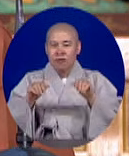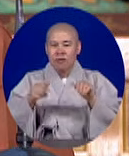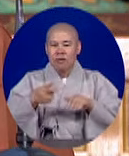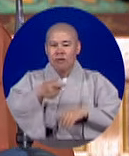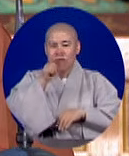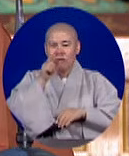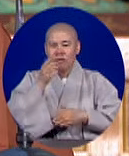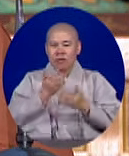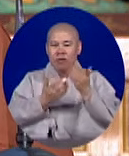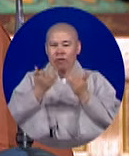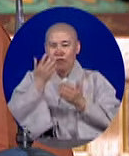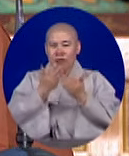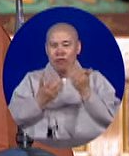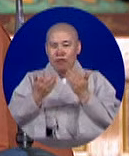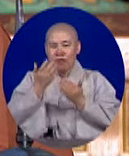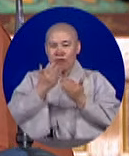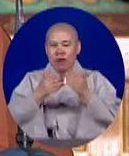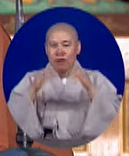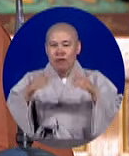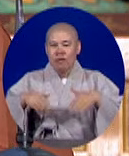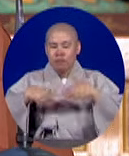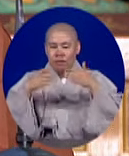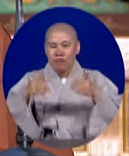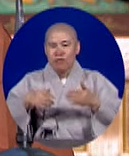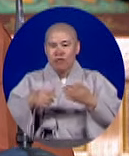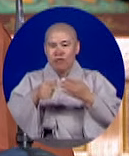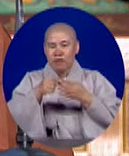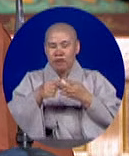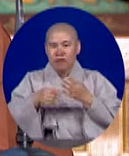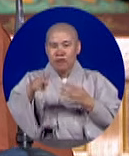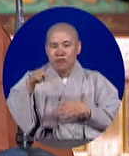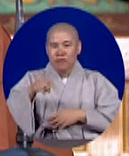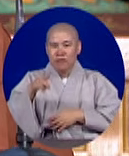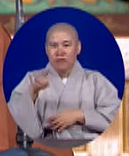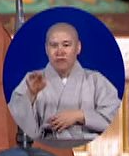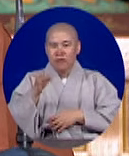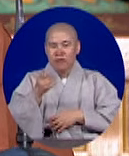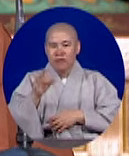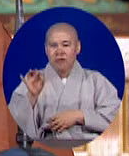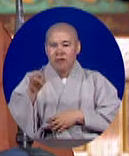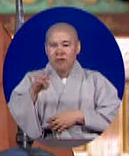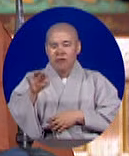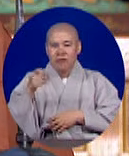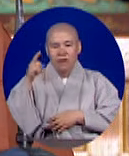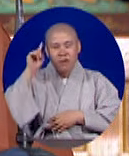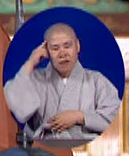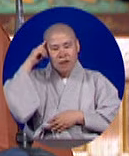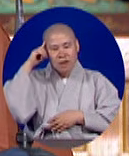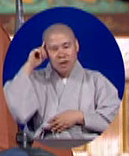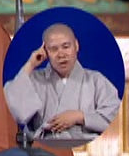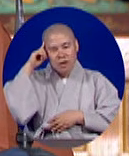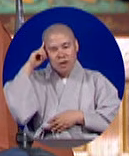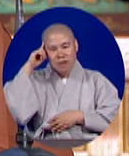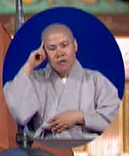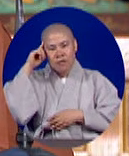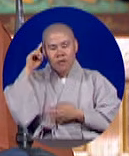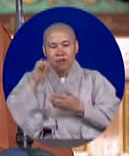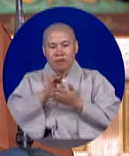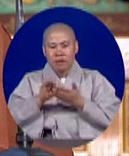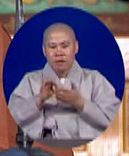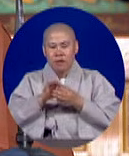내시고 이제 수상행식은 내내 우리 생각, 정신작용인데